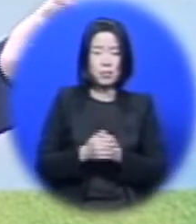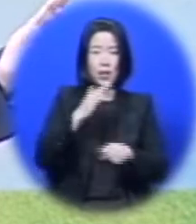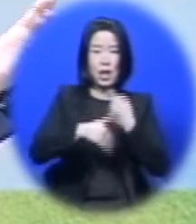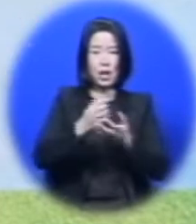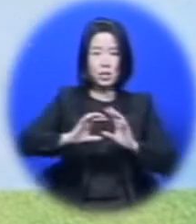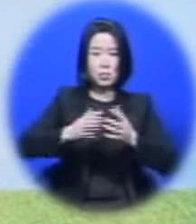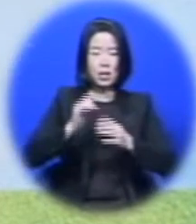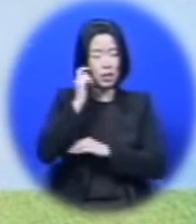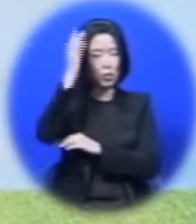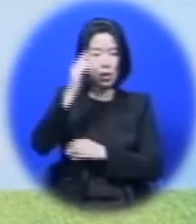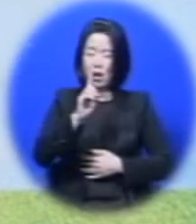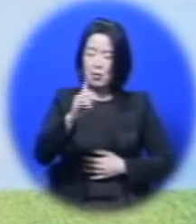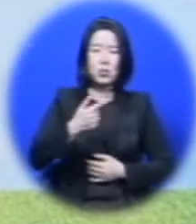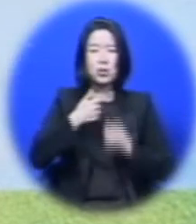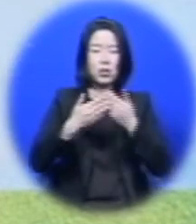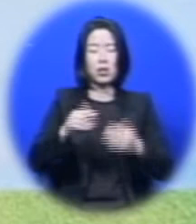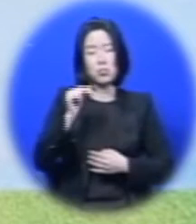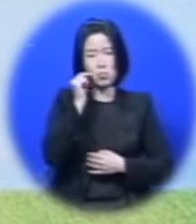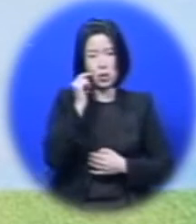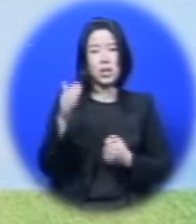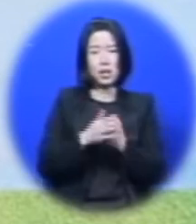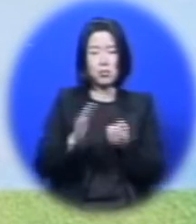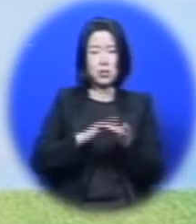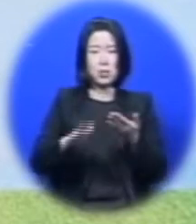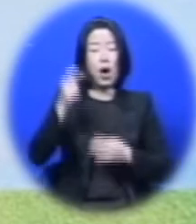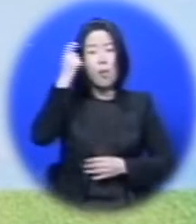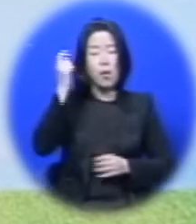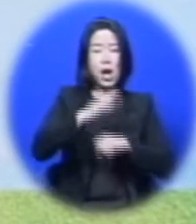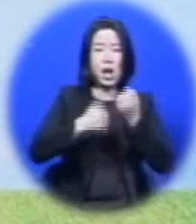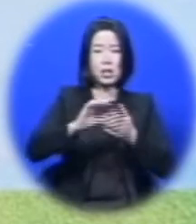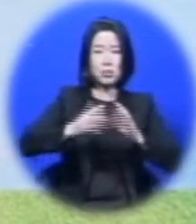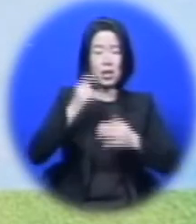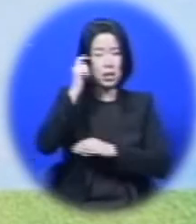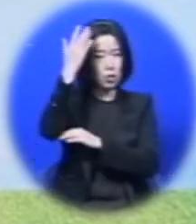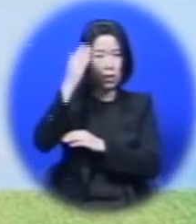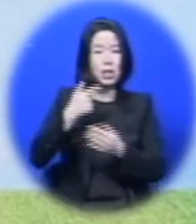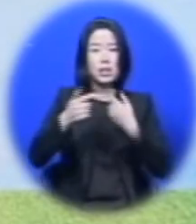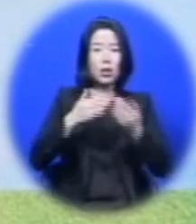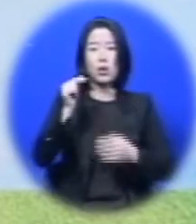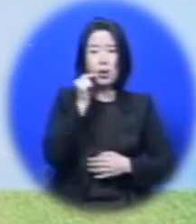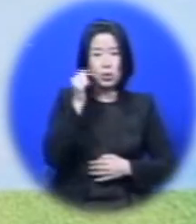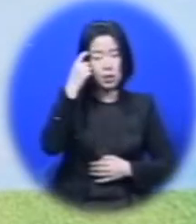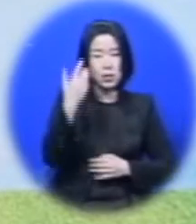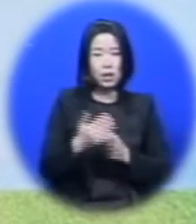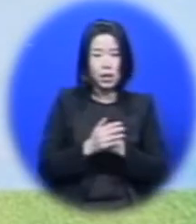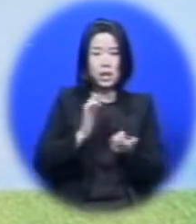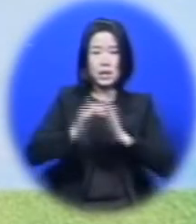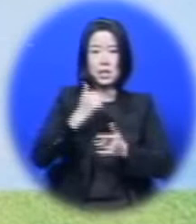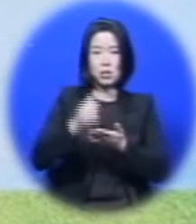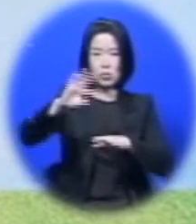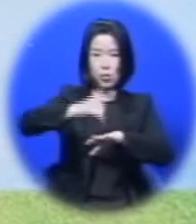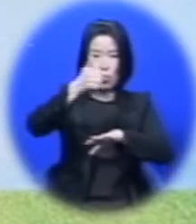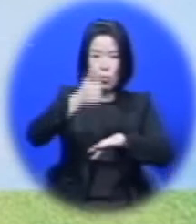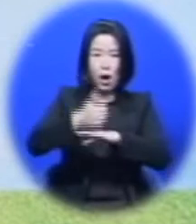나라의 영광을 한 번도 경험을 못 해본 거예요. 왜 하나님의 나라의 영광을 경험을 못 해봤을까요? 예수님이 왕으로서